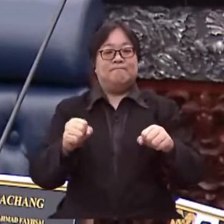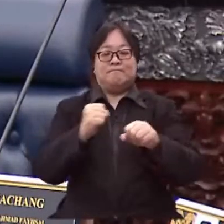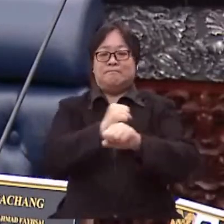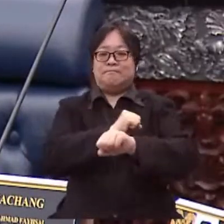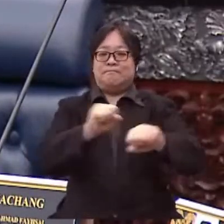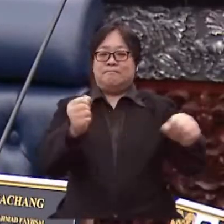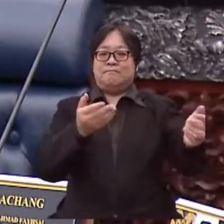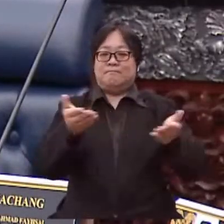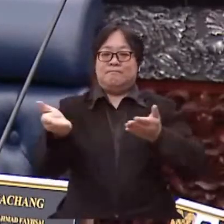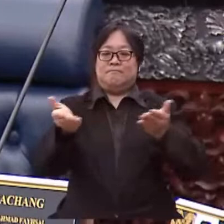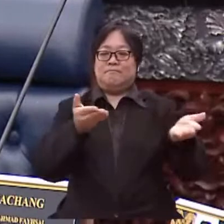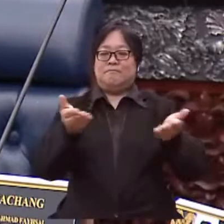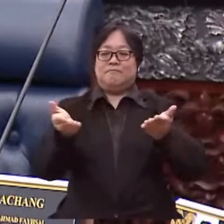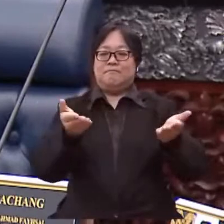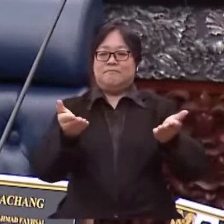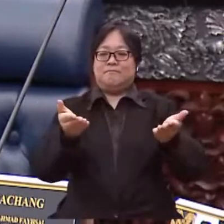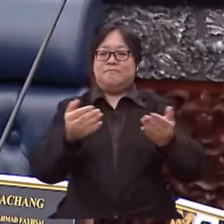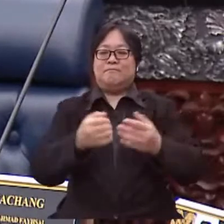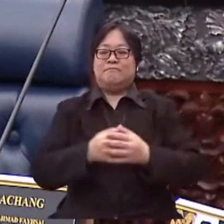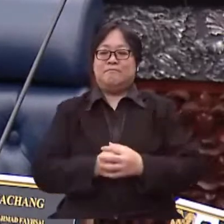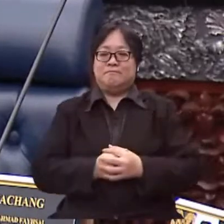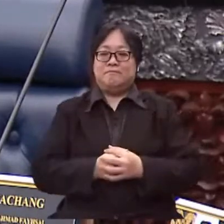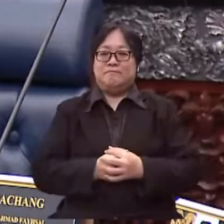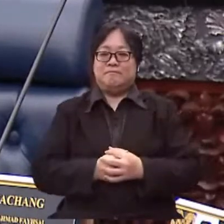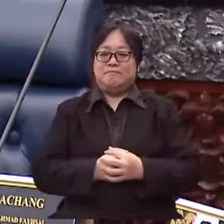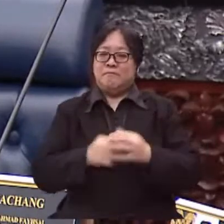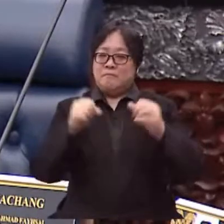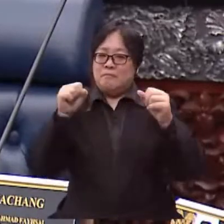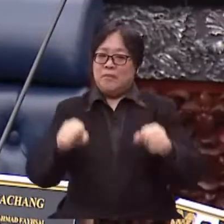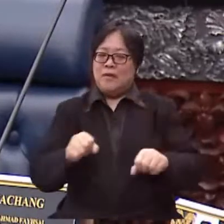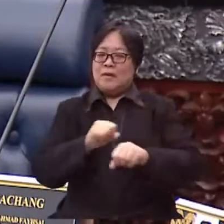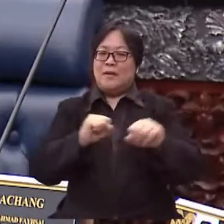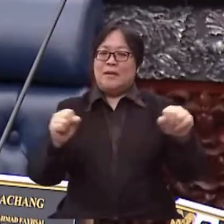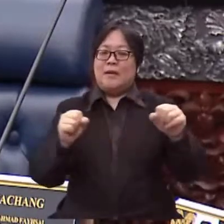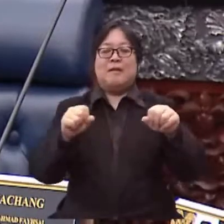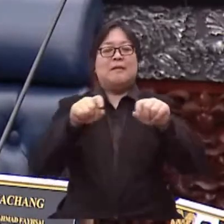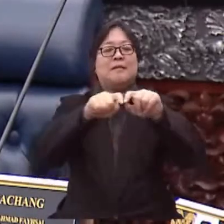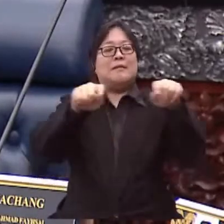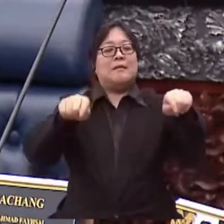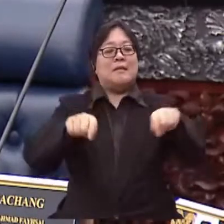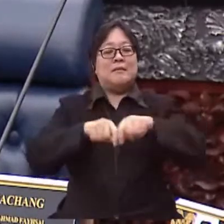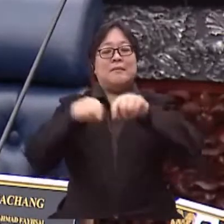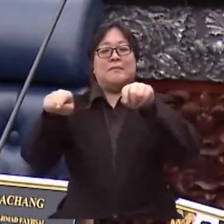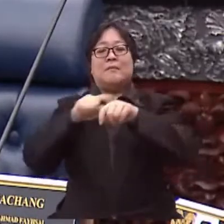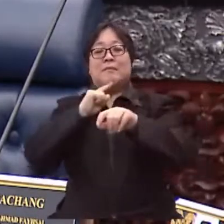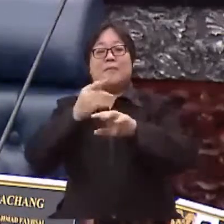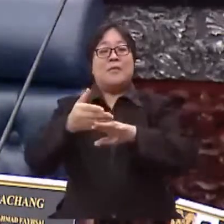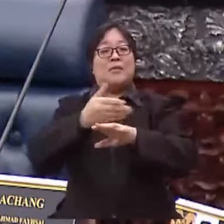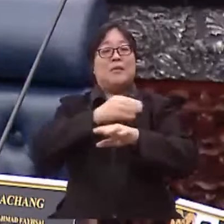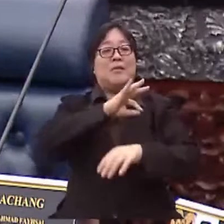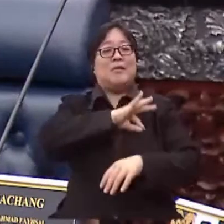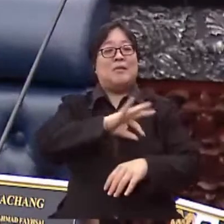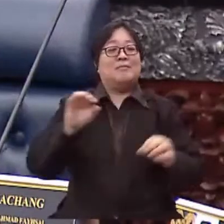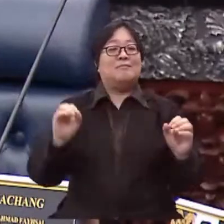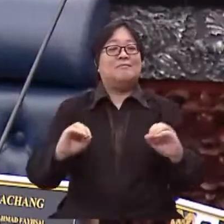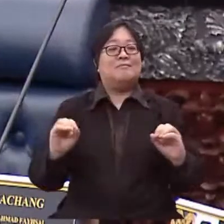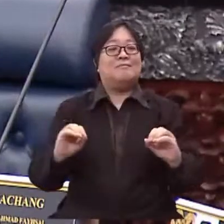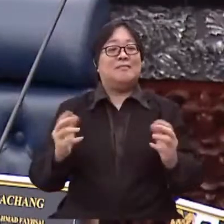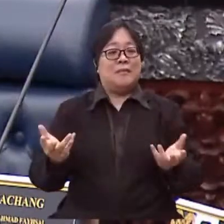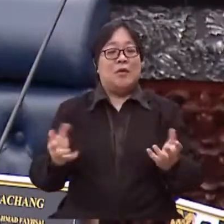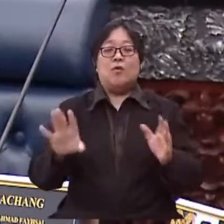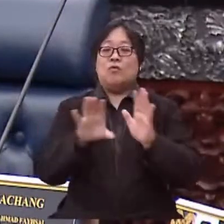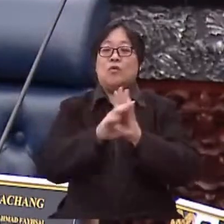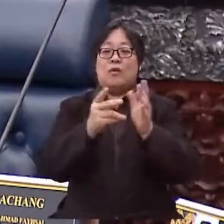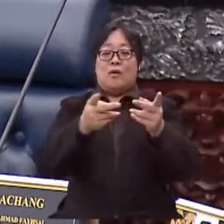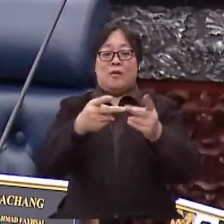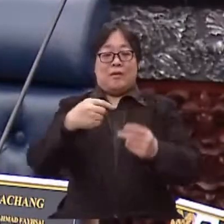kenikmatan ini dapat menyediakan kenikmatan di tempat-tempat yang tidak memberikan keuntungan kepada mereka saya ambil